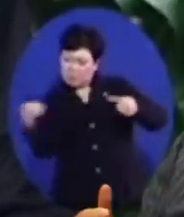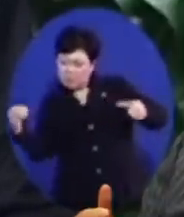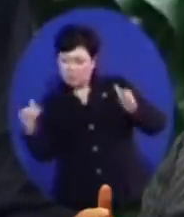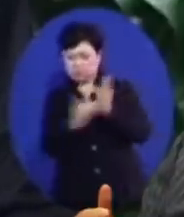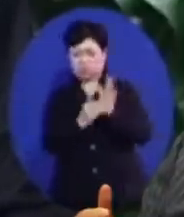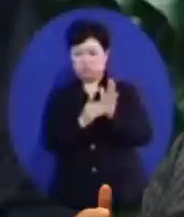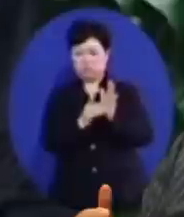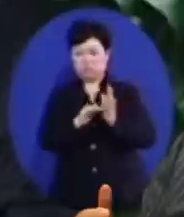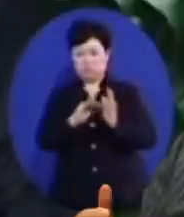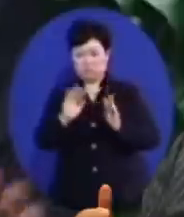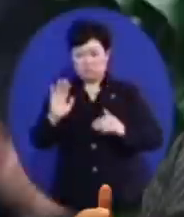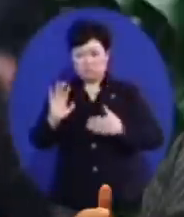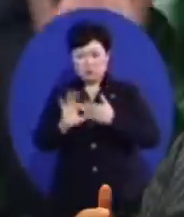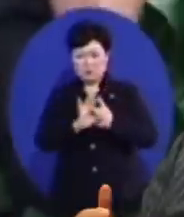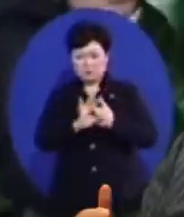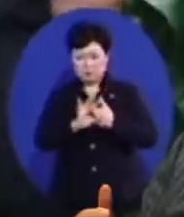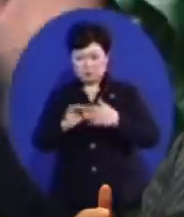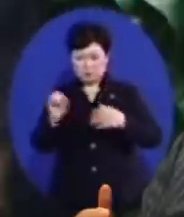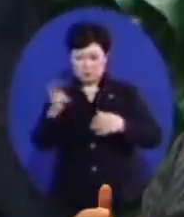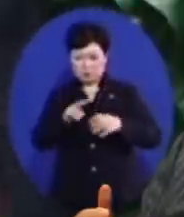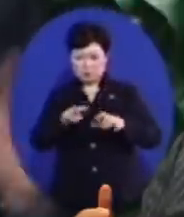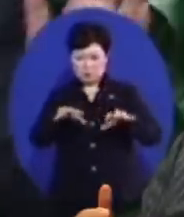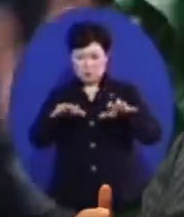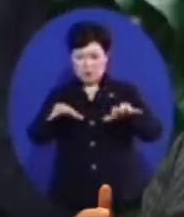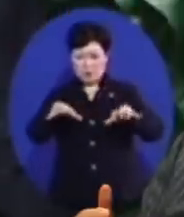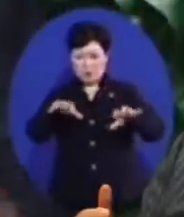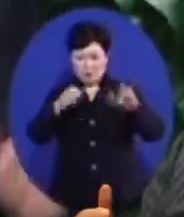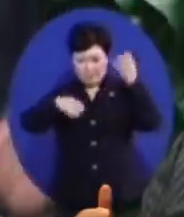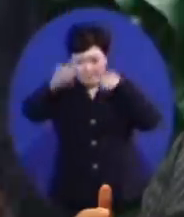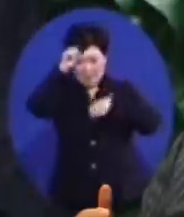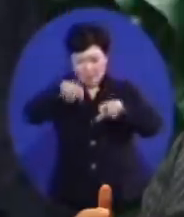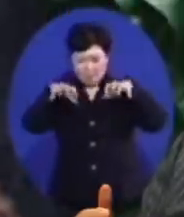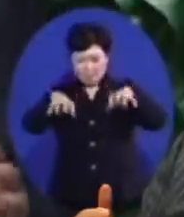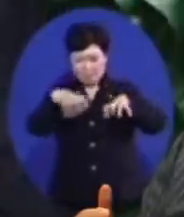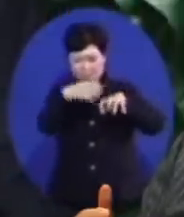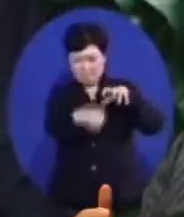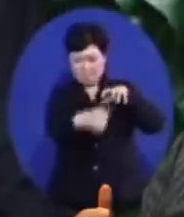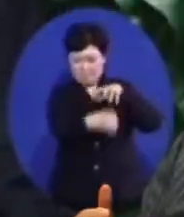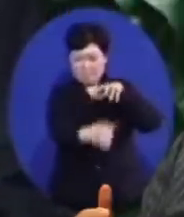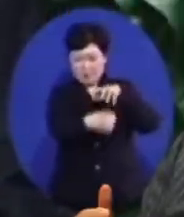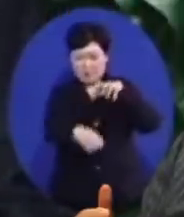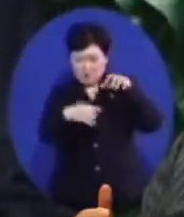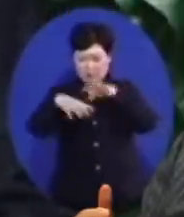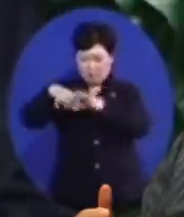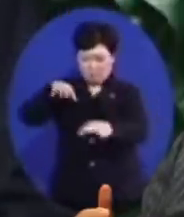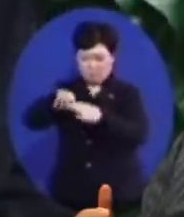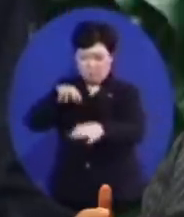뽑혀버립니다. 그럼 발톱을 쳐가지고서 다 뽑습니다.